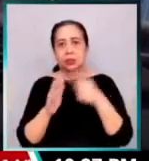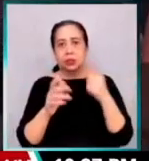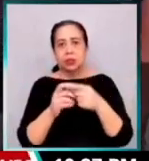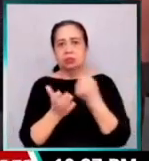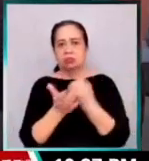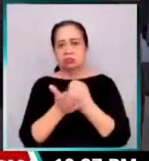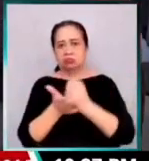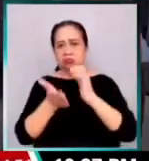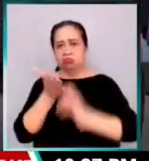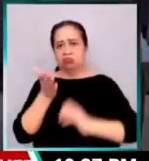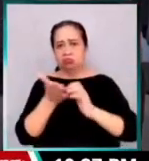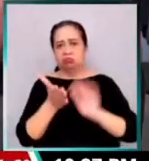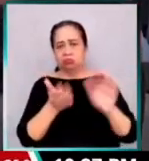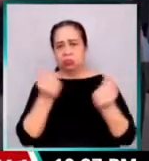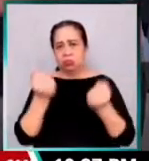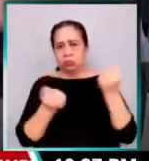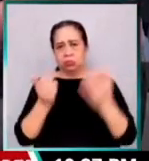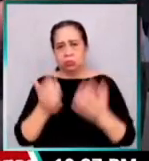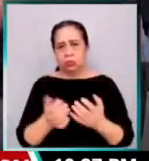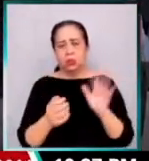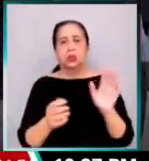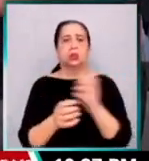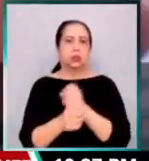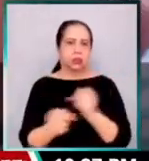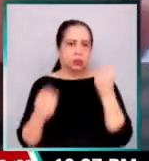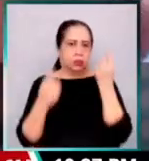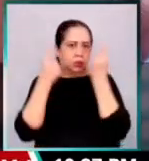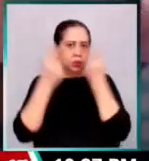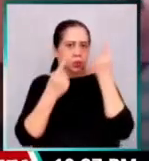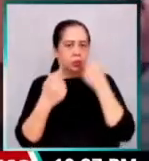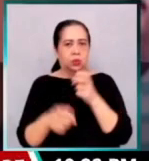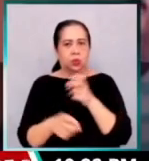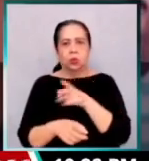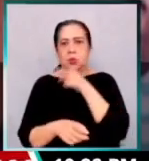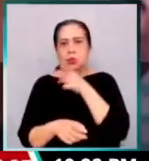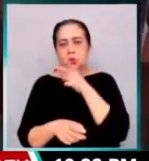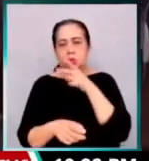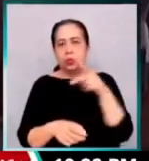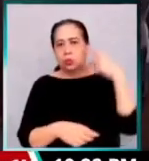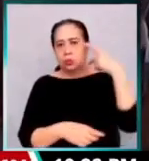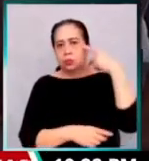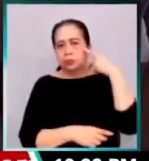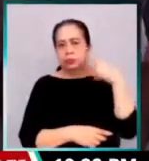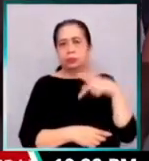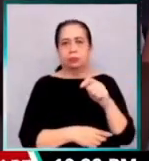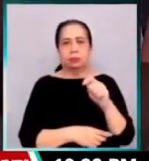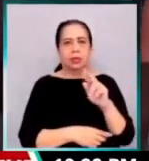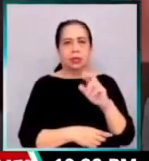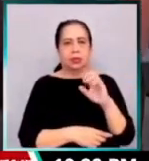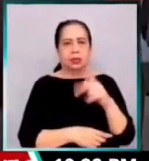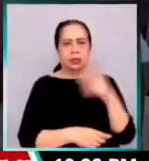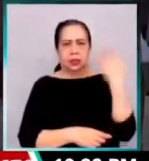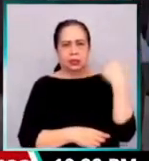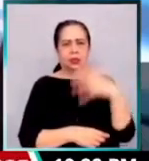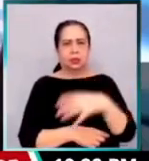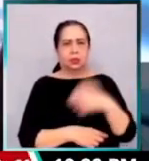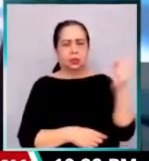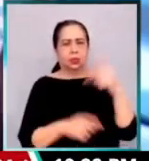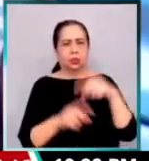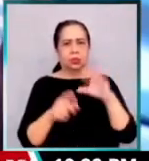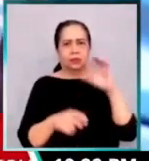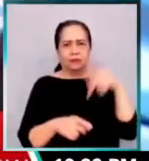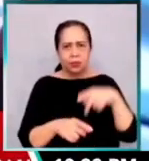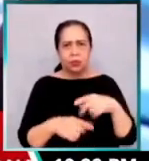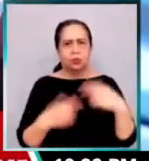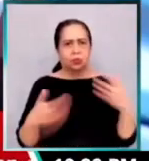kinakaltas. Ang kanyang kaligtasan naman ang inaalala ng truck driver na si Patrick Pandal. Nahablutan na rin daw siya ng cellphone.